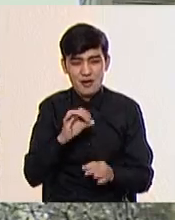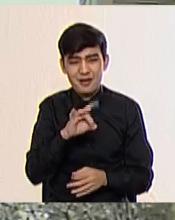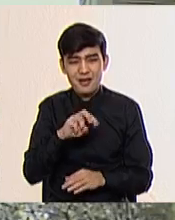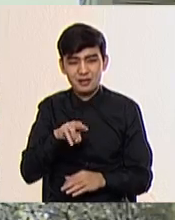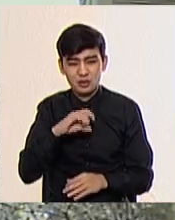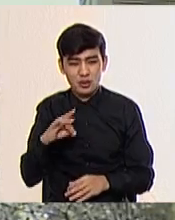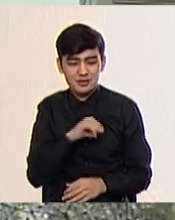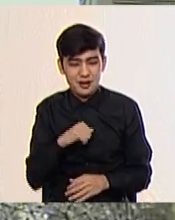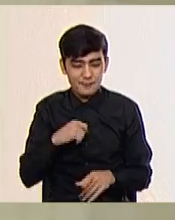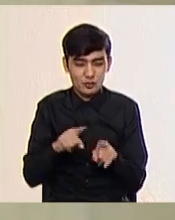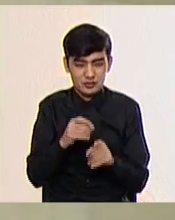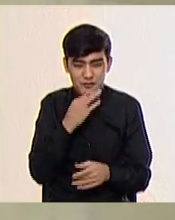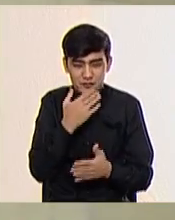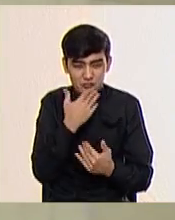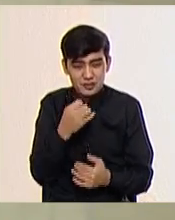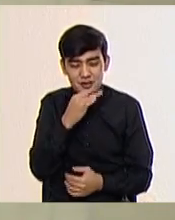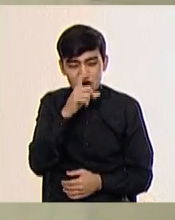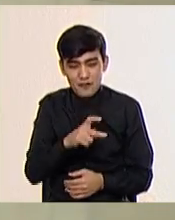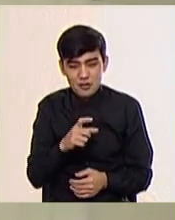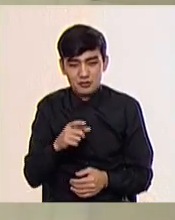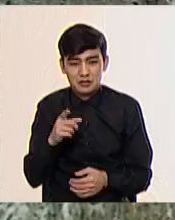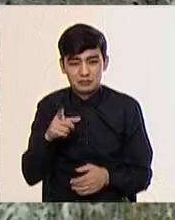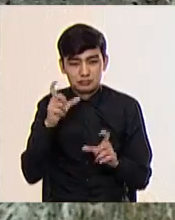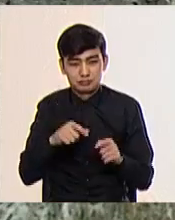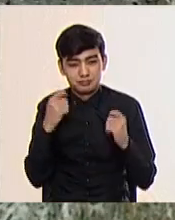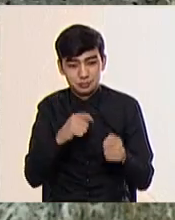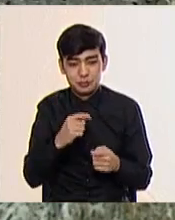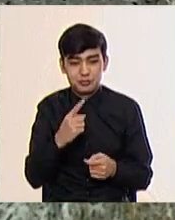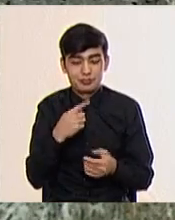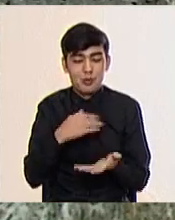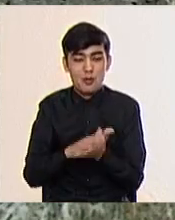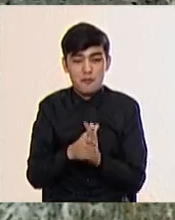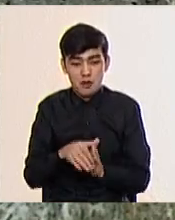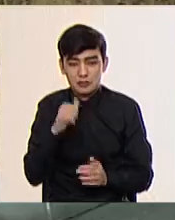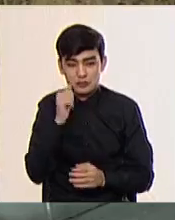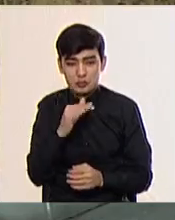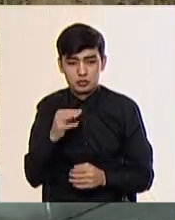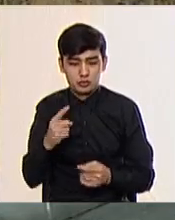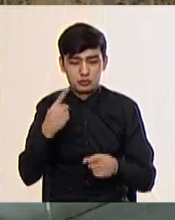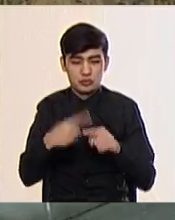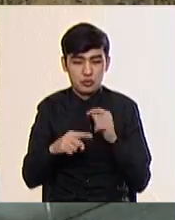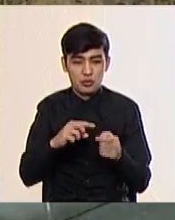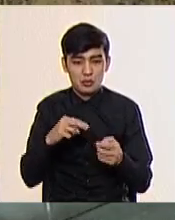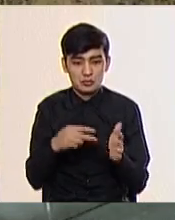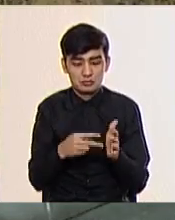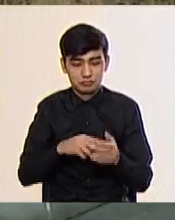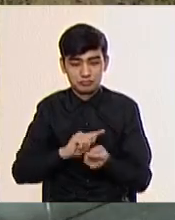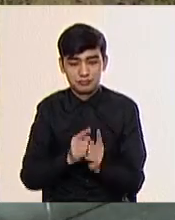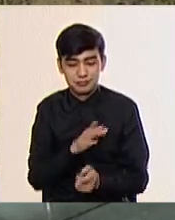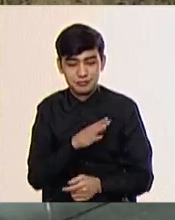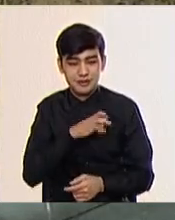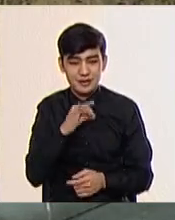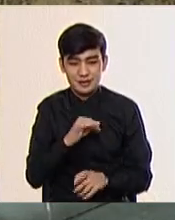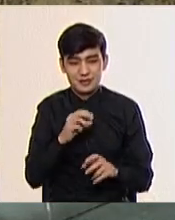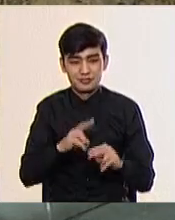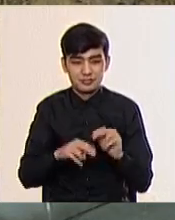риэлторам. Клиент сегодня договаривается об одной цене, а завтра продавец настаивает уже на другой. Люди приходят к застройщикам, выбирают